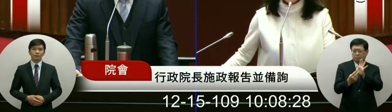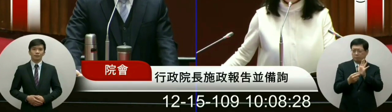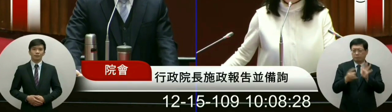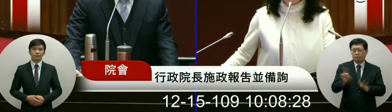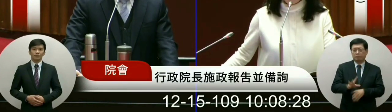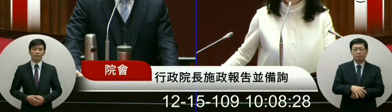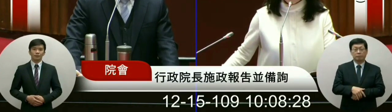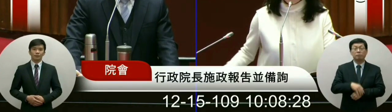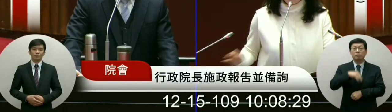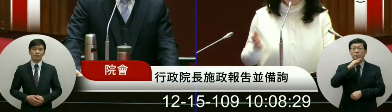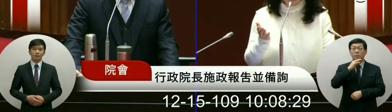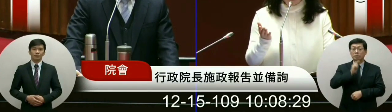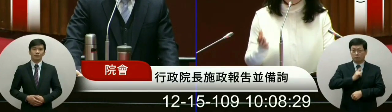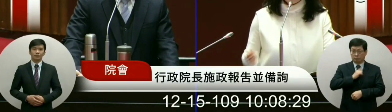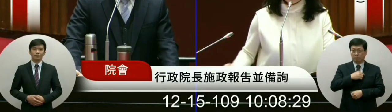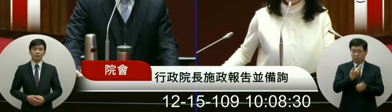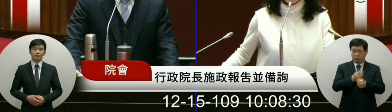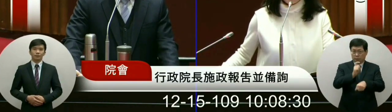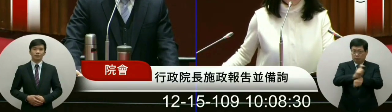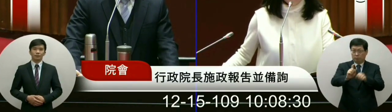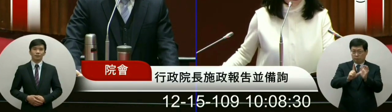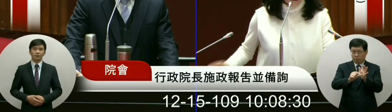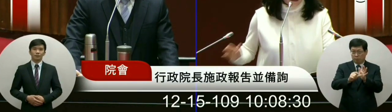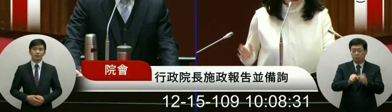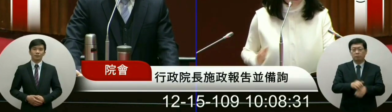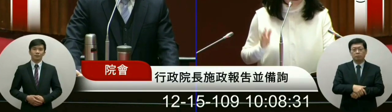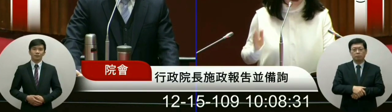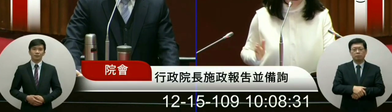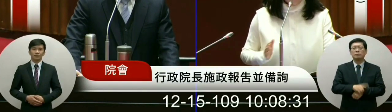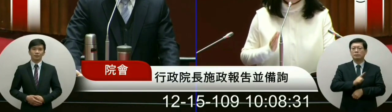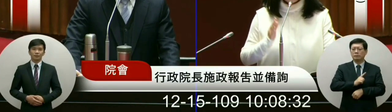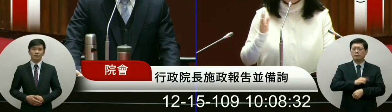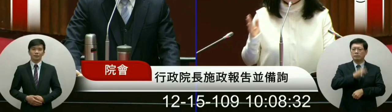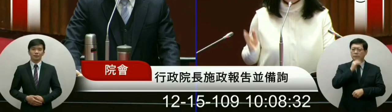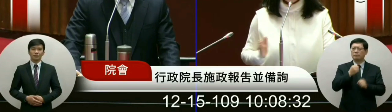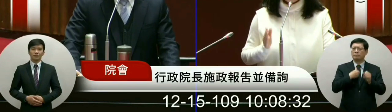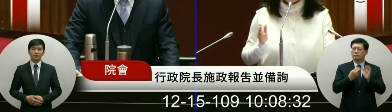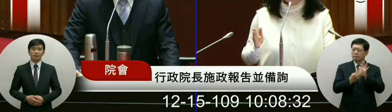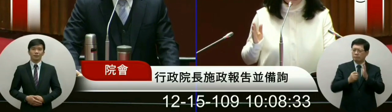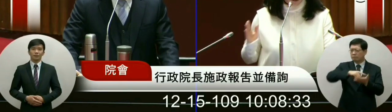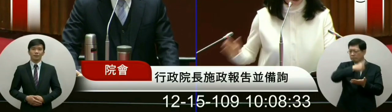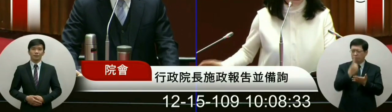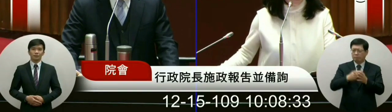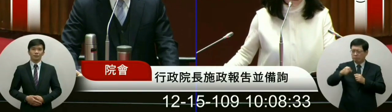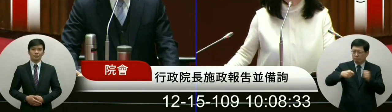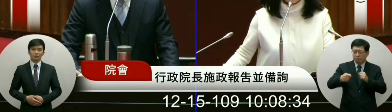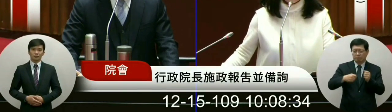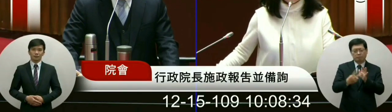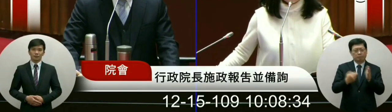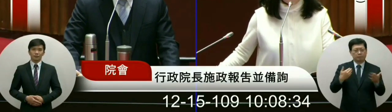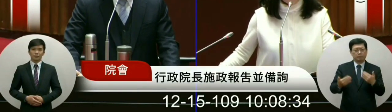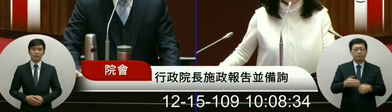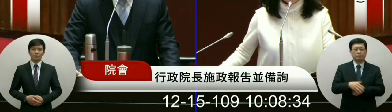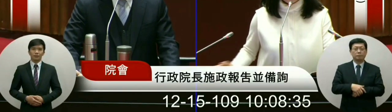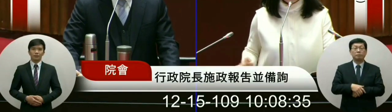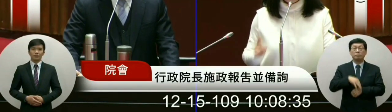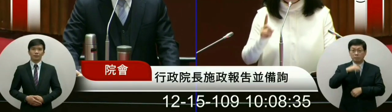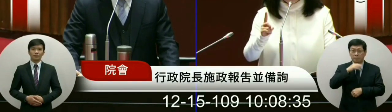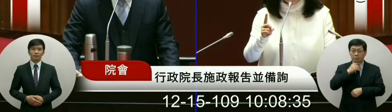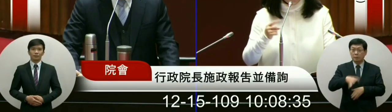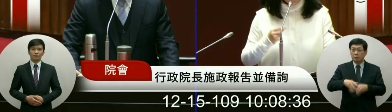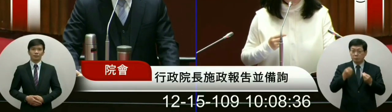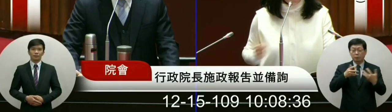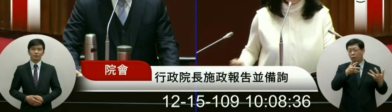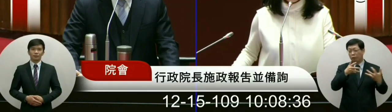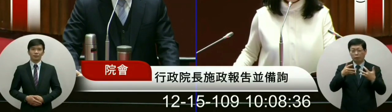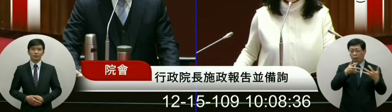说明。待会呢，我会给您十分钟的时间，让你把整个的政策说明白。待会我们就不